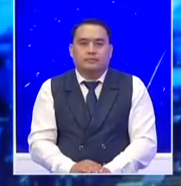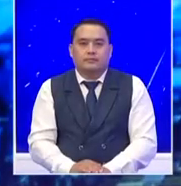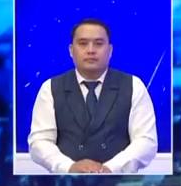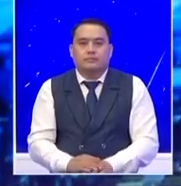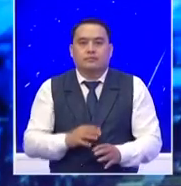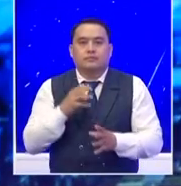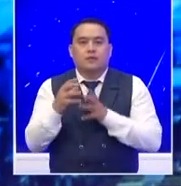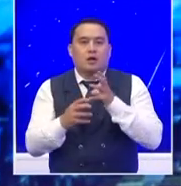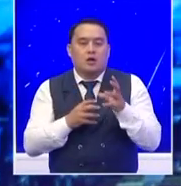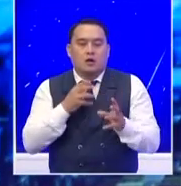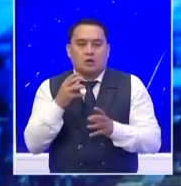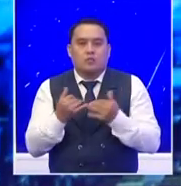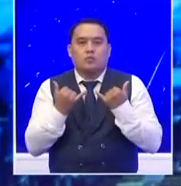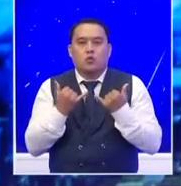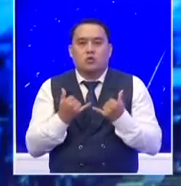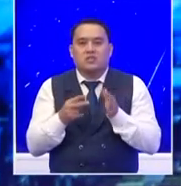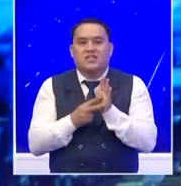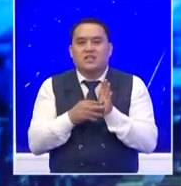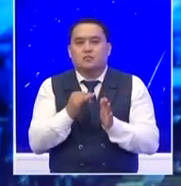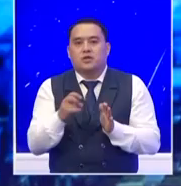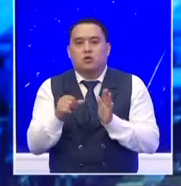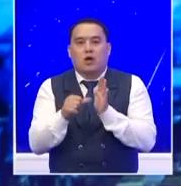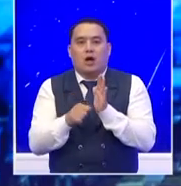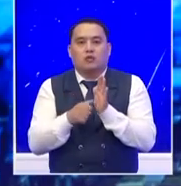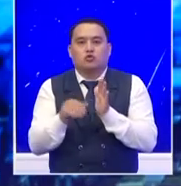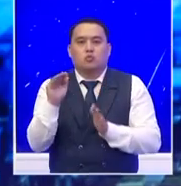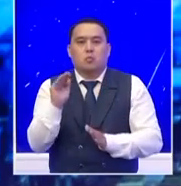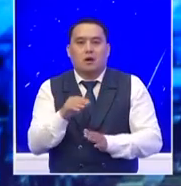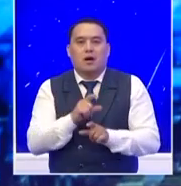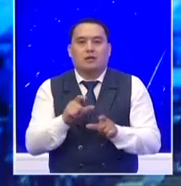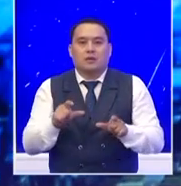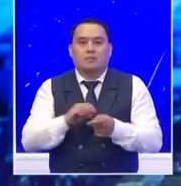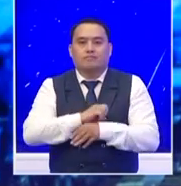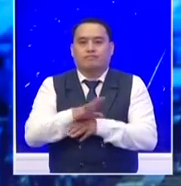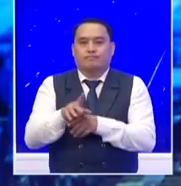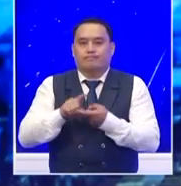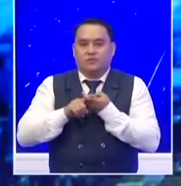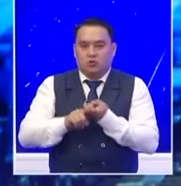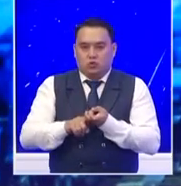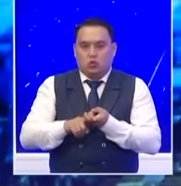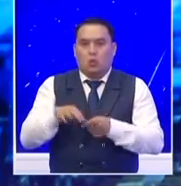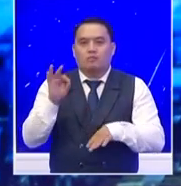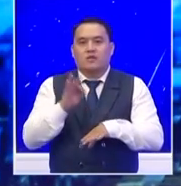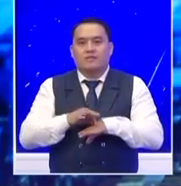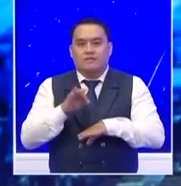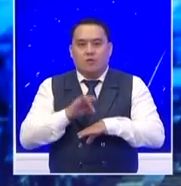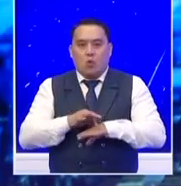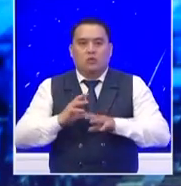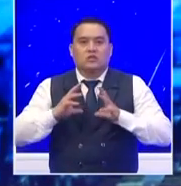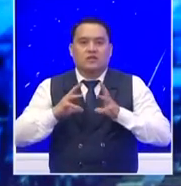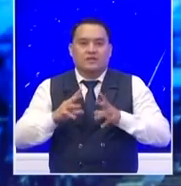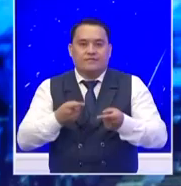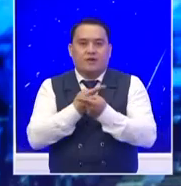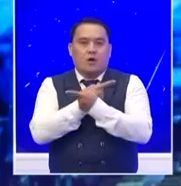Шардарап тұшылу бөтейік, бүгінде әлемде 8 миллион 600 мыңнан асадам коронавирус шықтырған. Дүниежілік денсаулық сақтау ұйымының